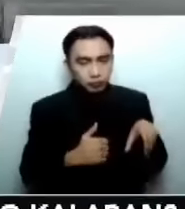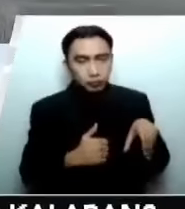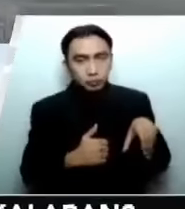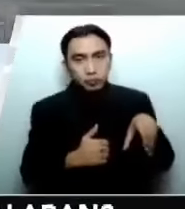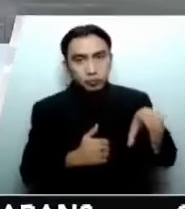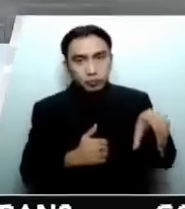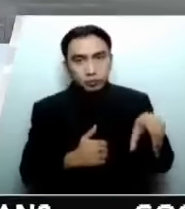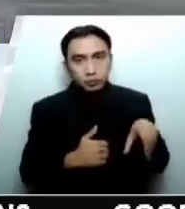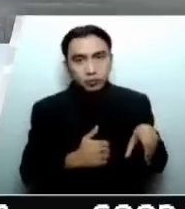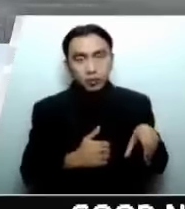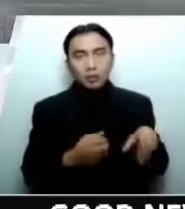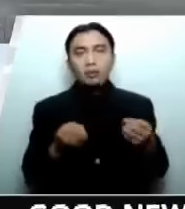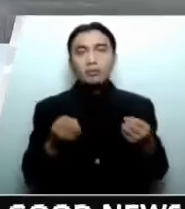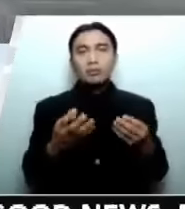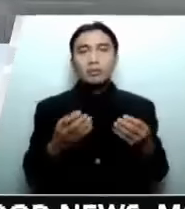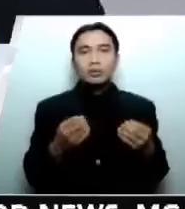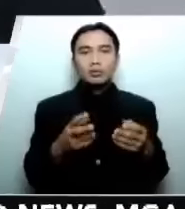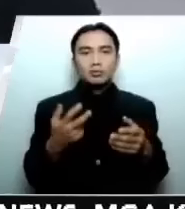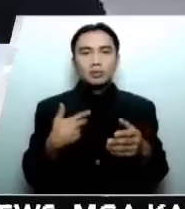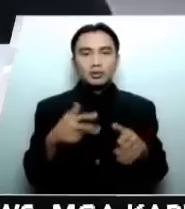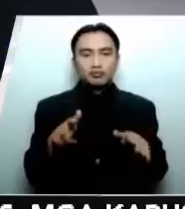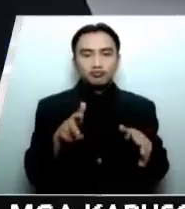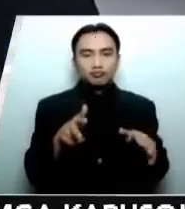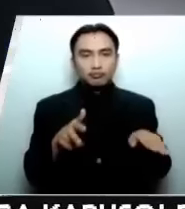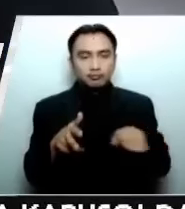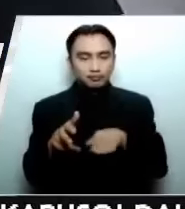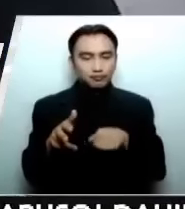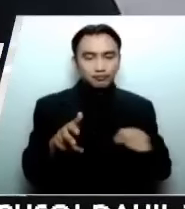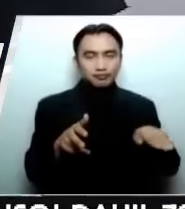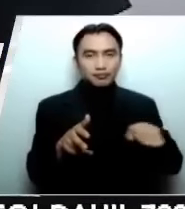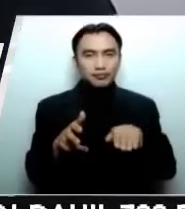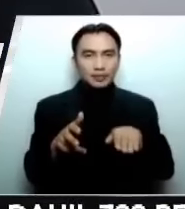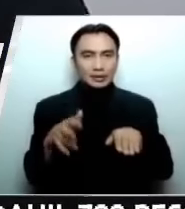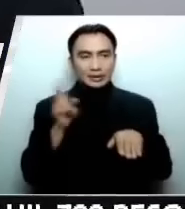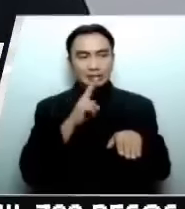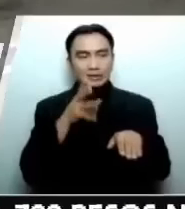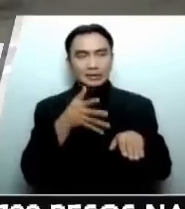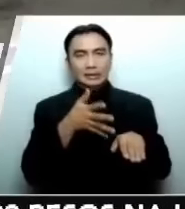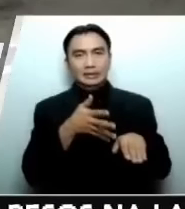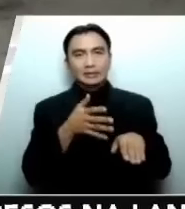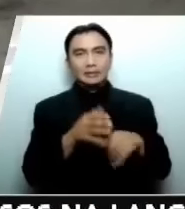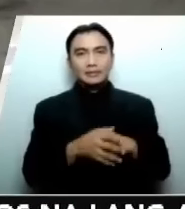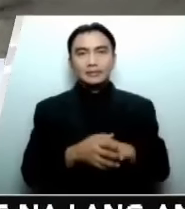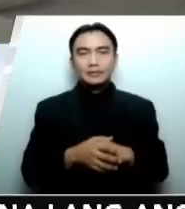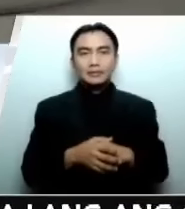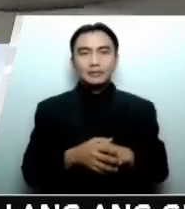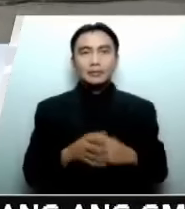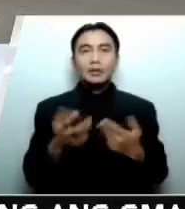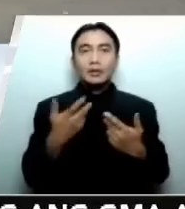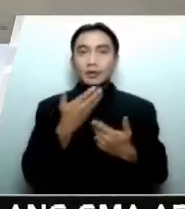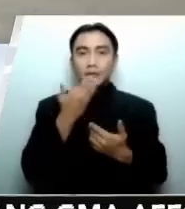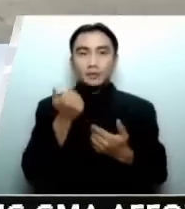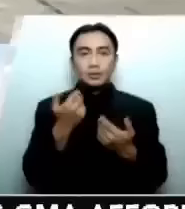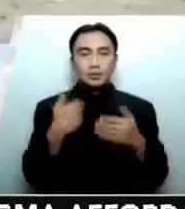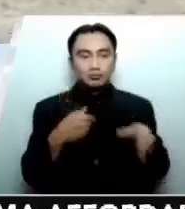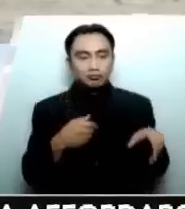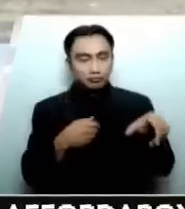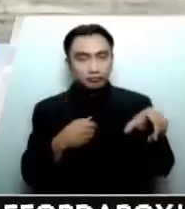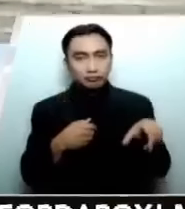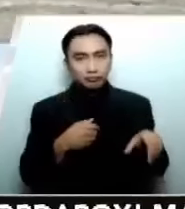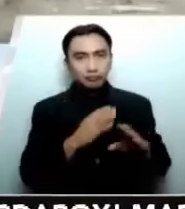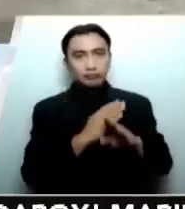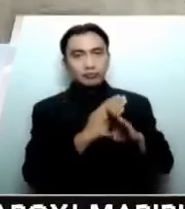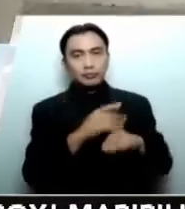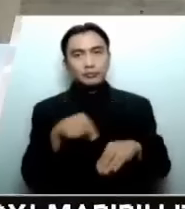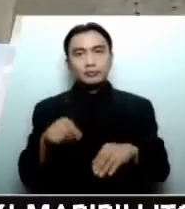motorista ang singit ng singit sa bike lane. Mas okay yung may harang, at least safety yung mga bikers. Sa ilang kalsada sa Quezon City,